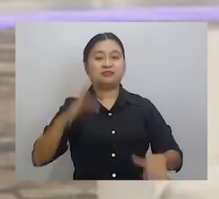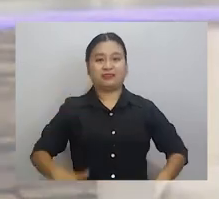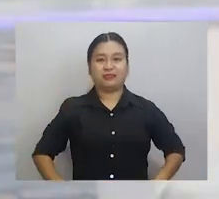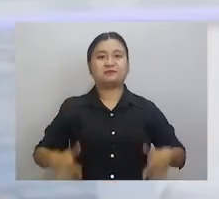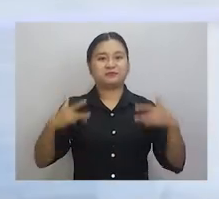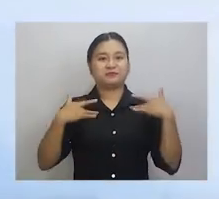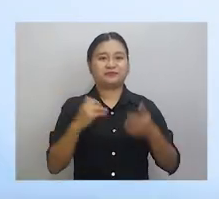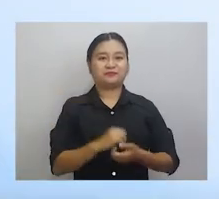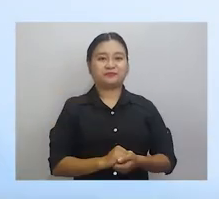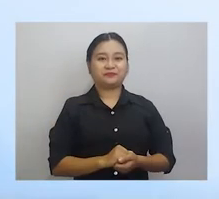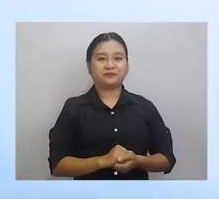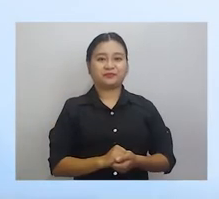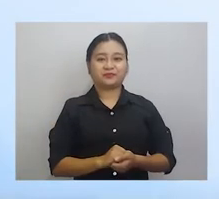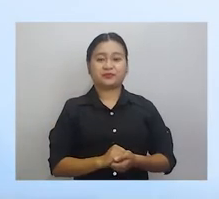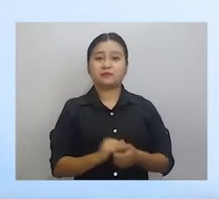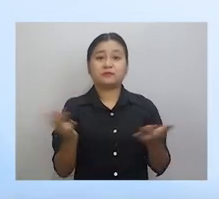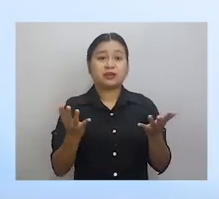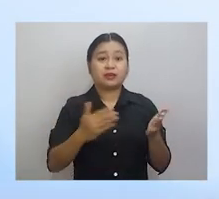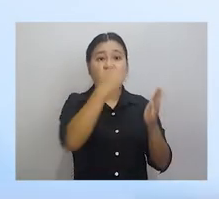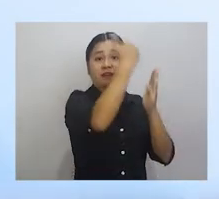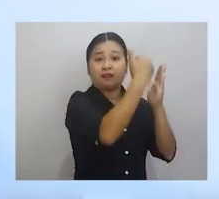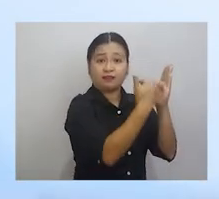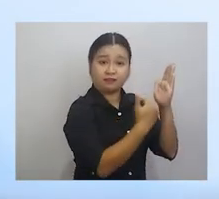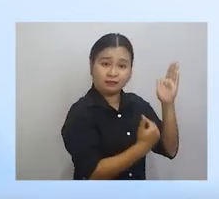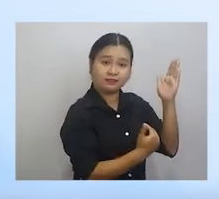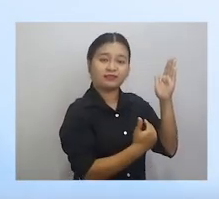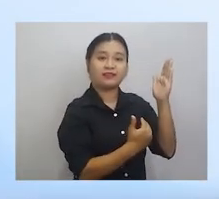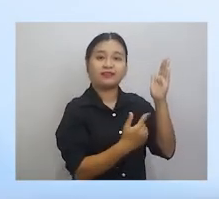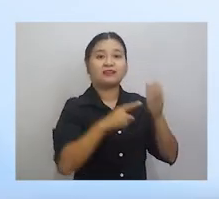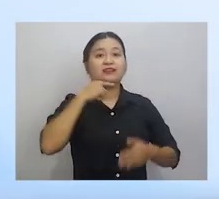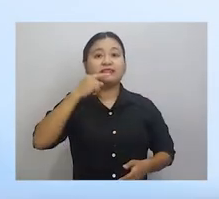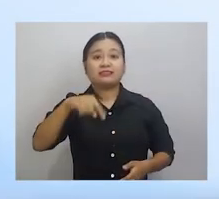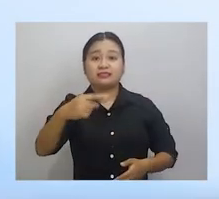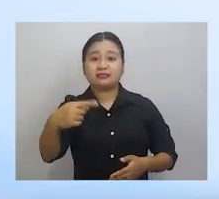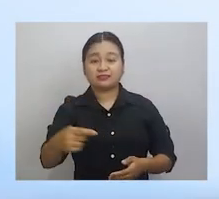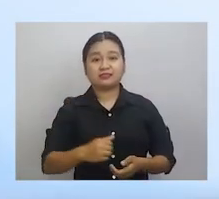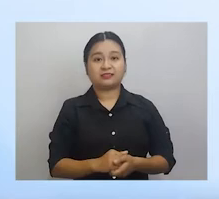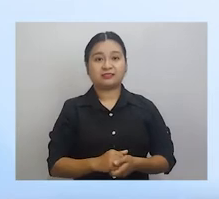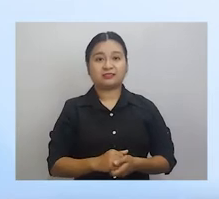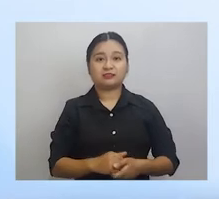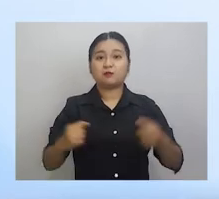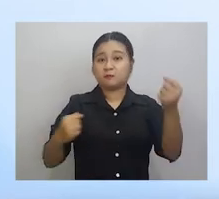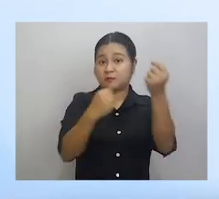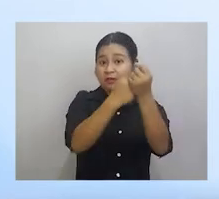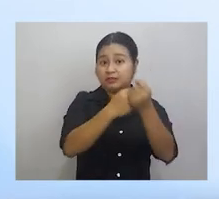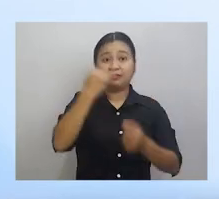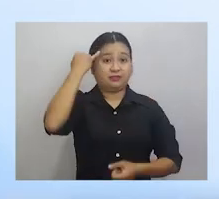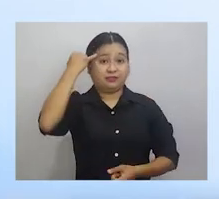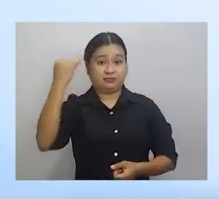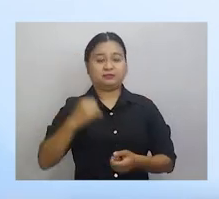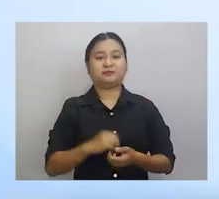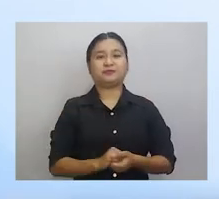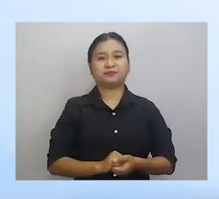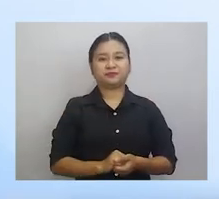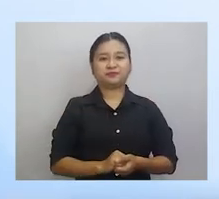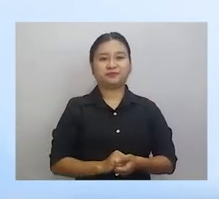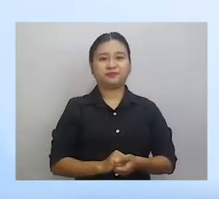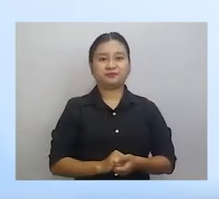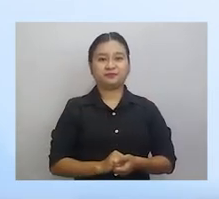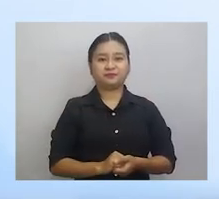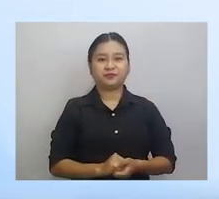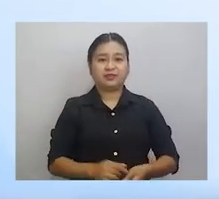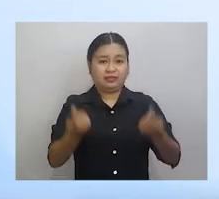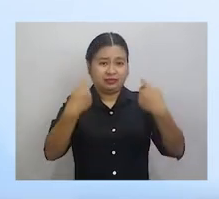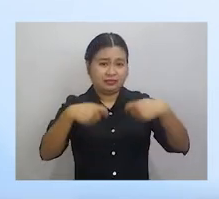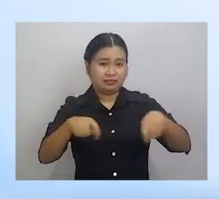buhay. Alin sa mga sumusunod ang nagpapahayag ng sumusuportang detalye?